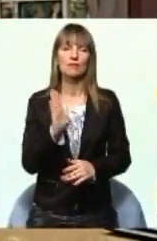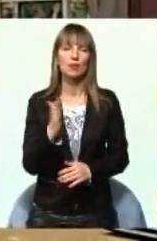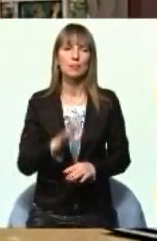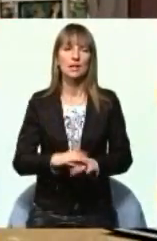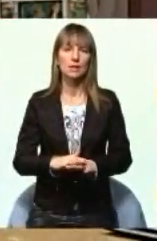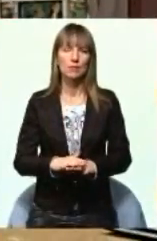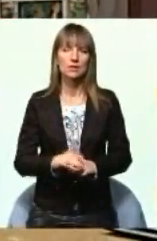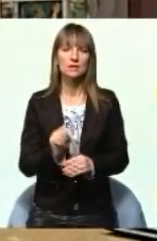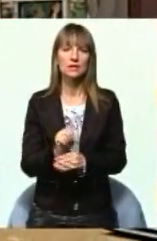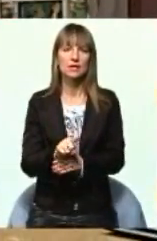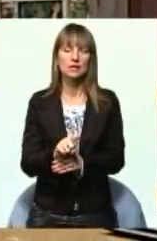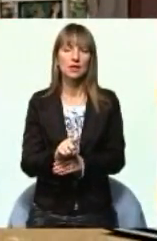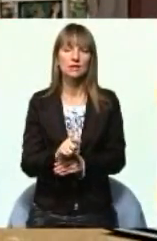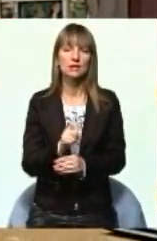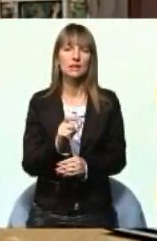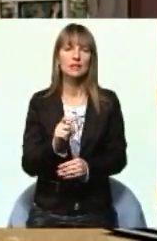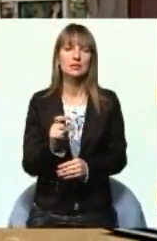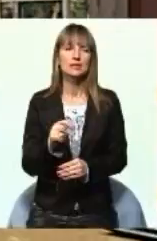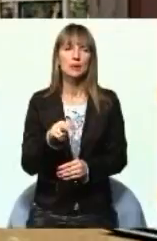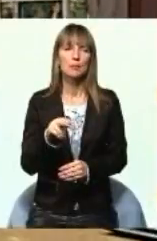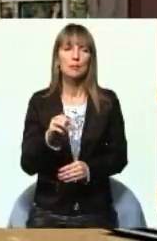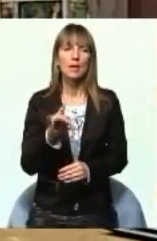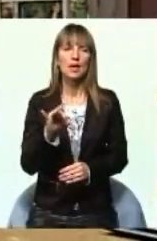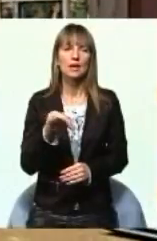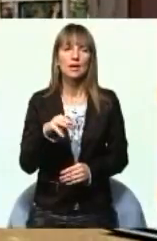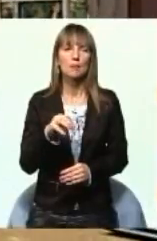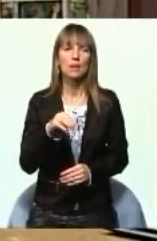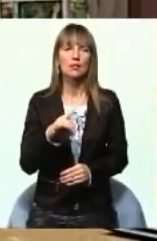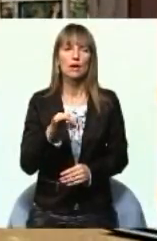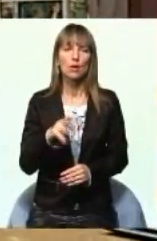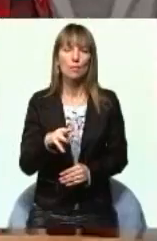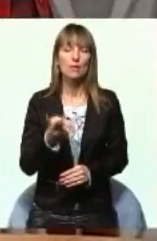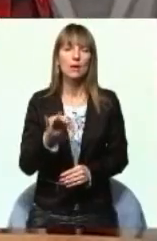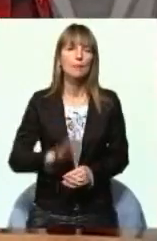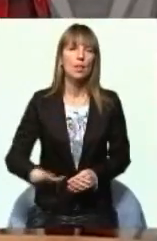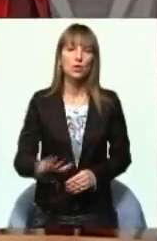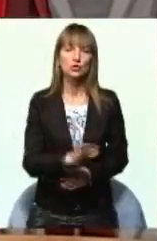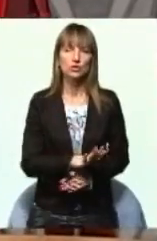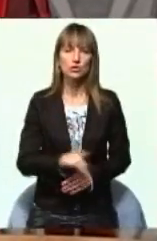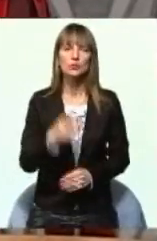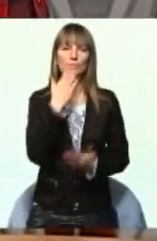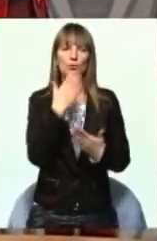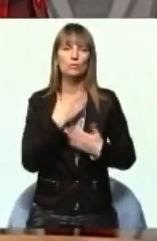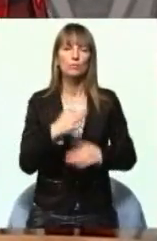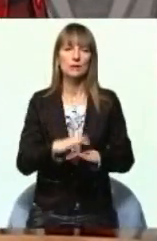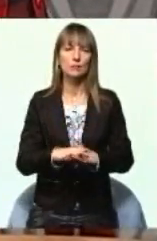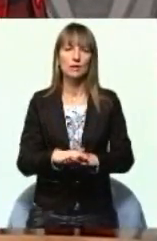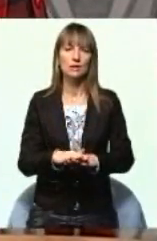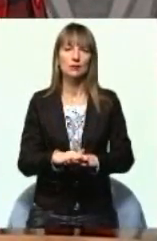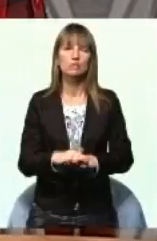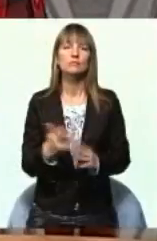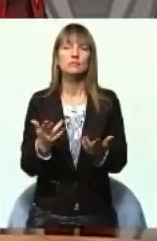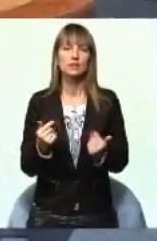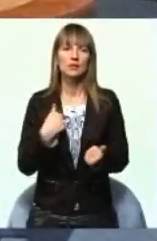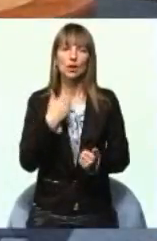математике задачи с периметром и с площадью. Чи полюбляешь ты математику?